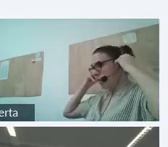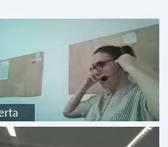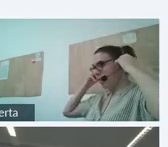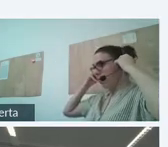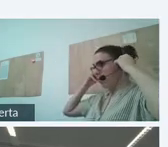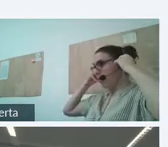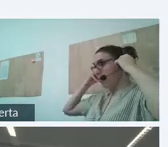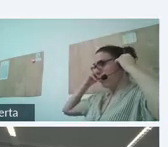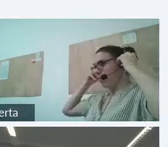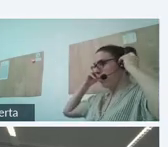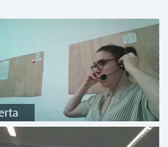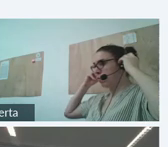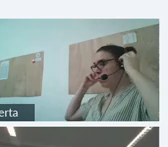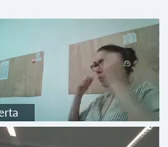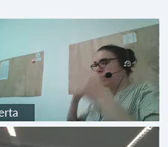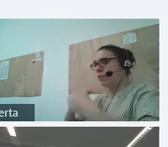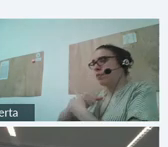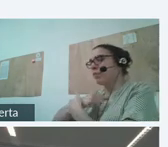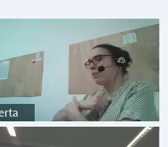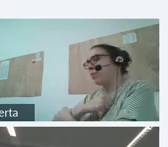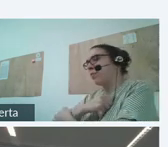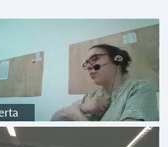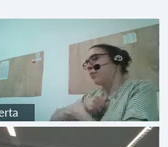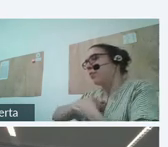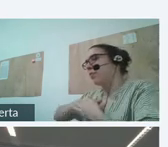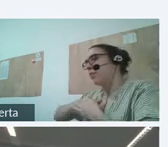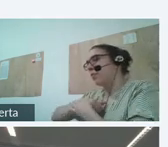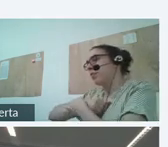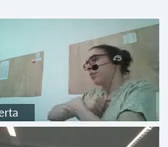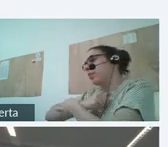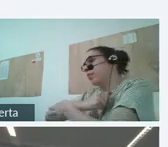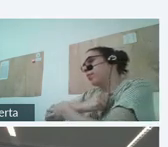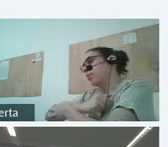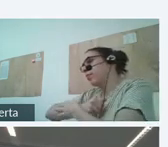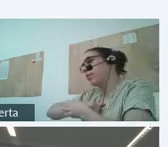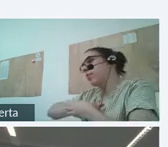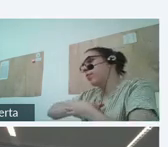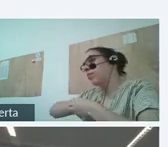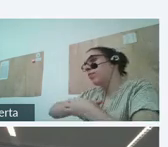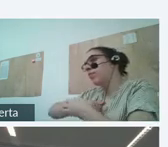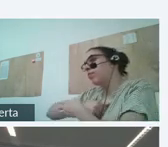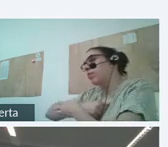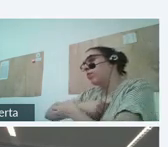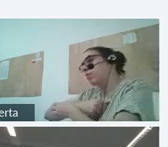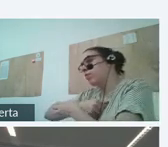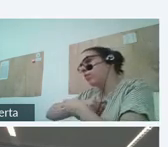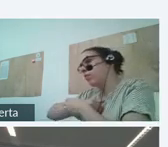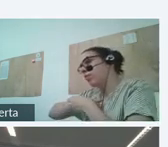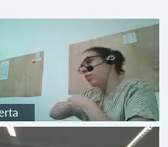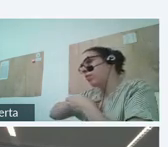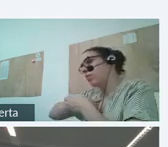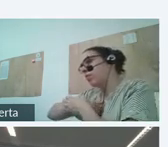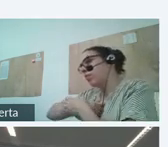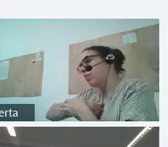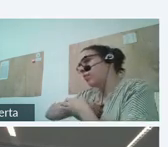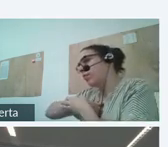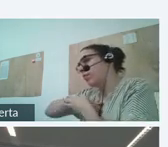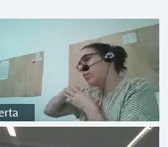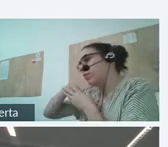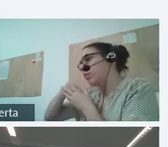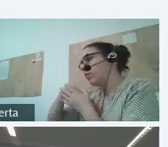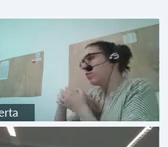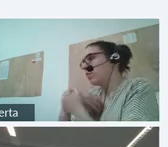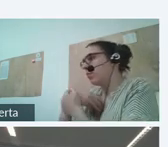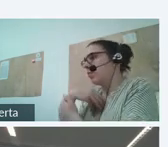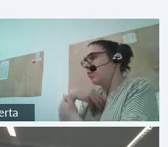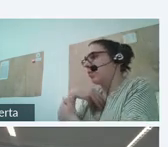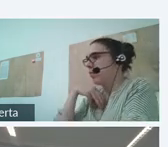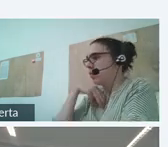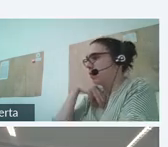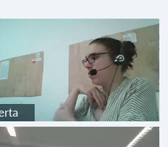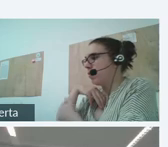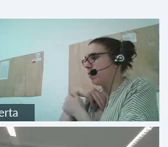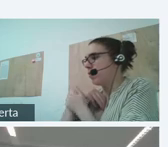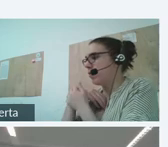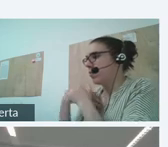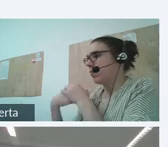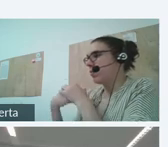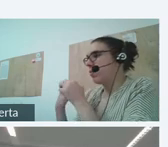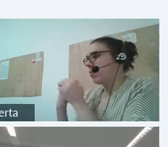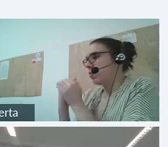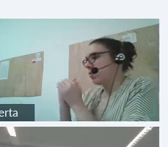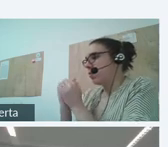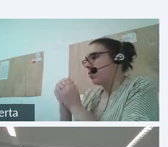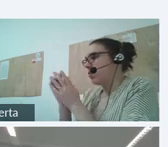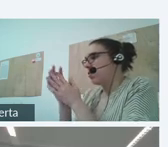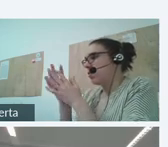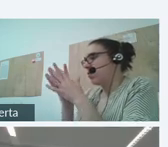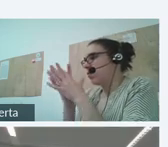dei risultati che sembrano interessanti, no? Non è il tema, quindi lo lascio a varie